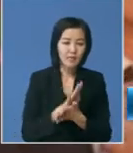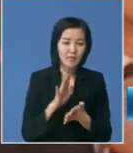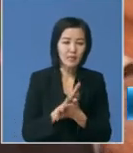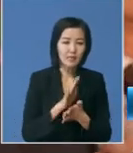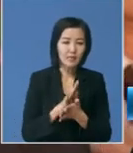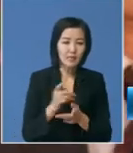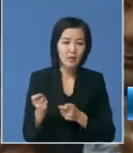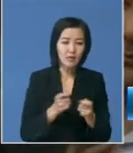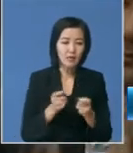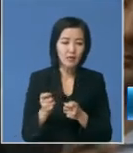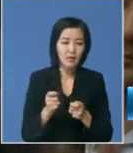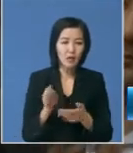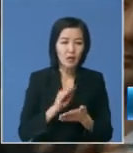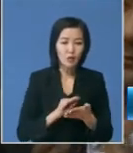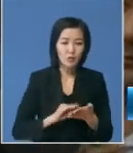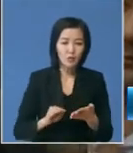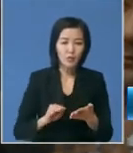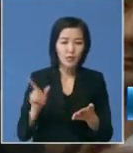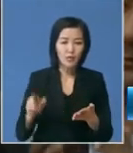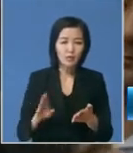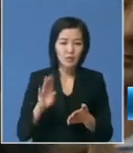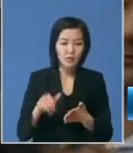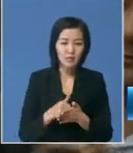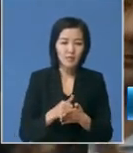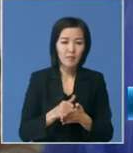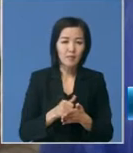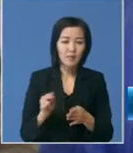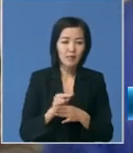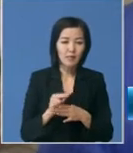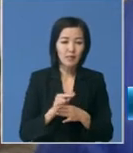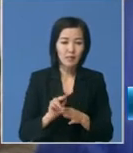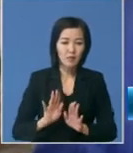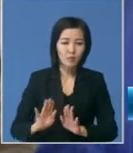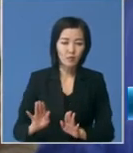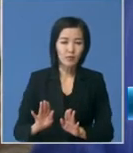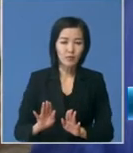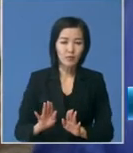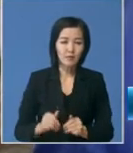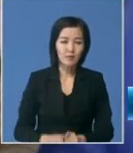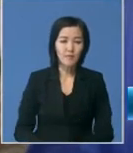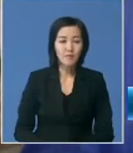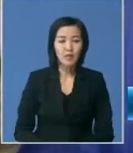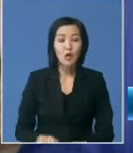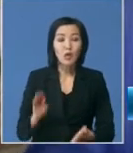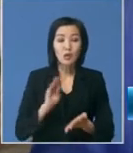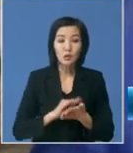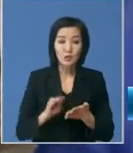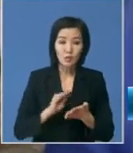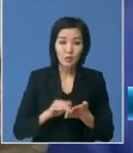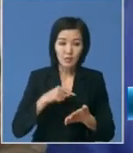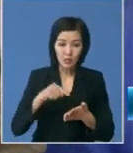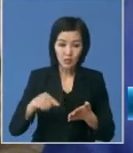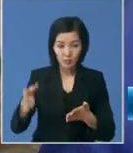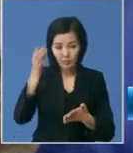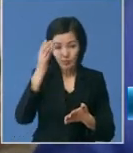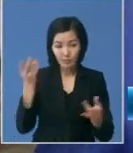ұстаған қаламы қарымды журналист, қазір бас редактордың орынбасары. Журналистикада тек қана жаза білу емес, оған ең алдымен білімді